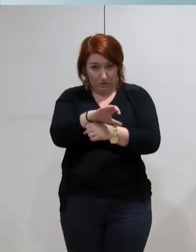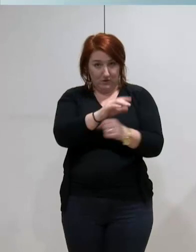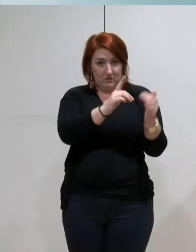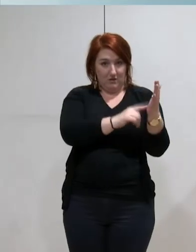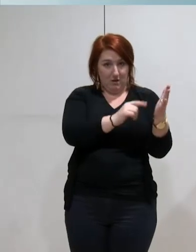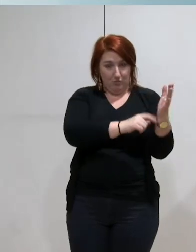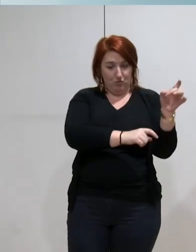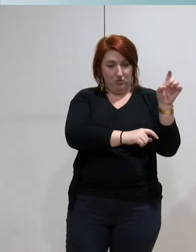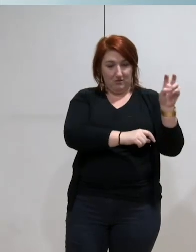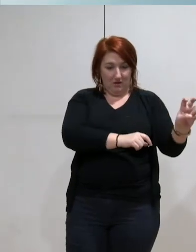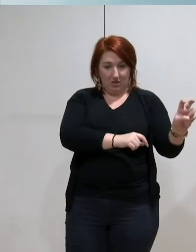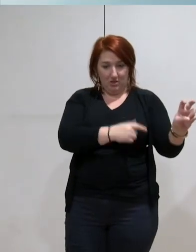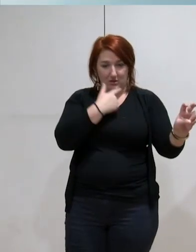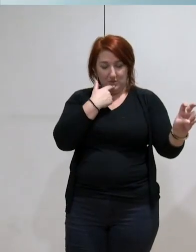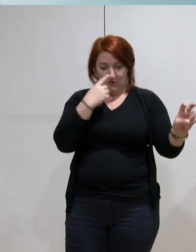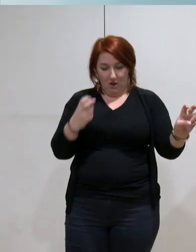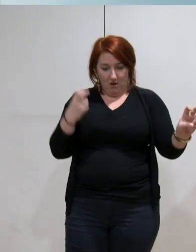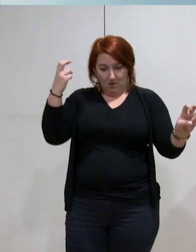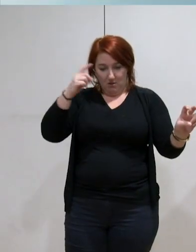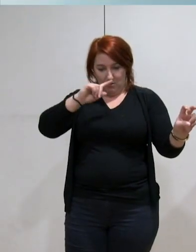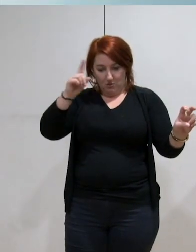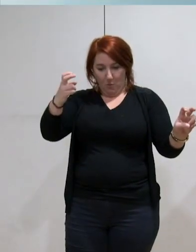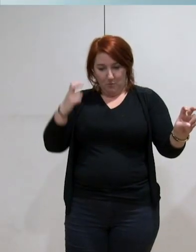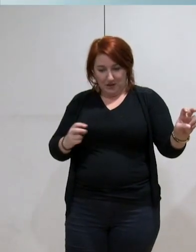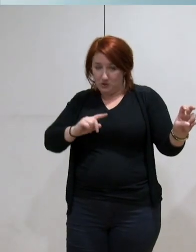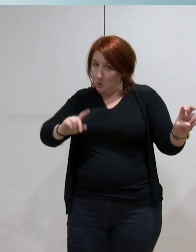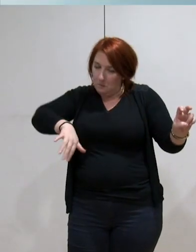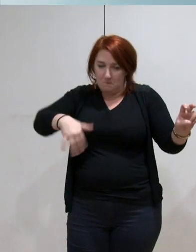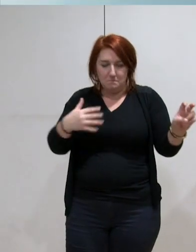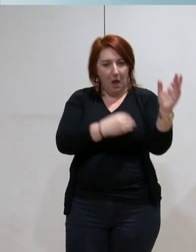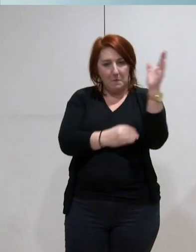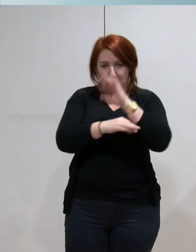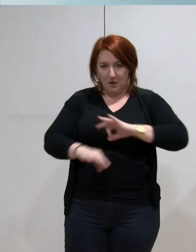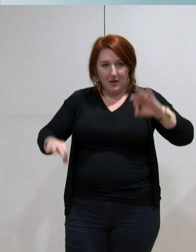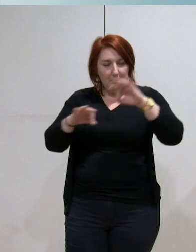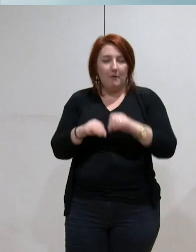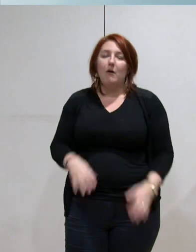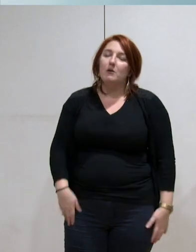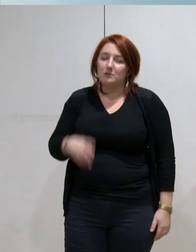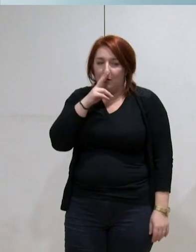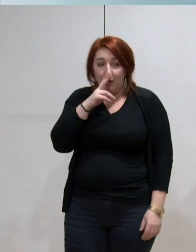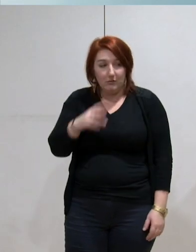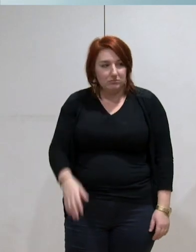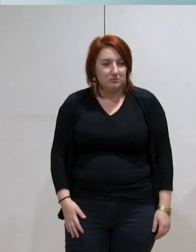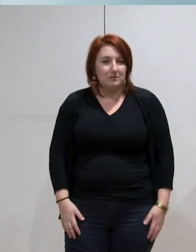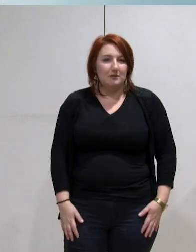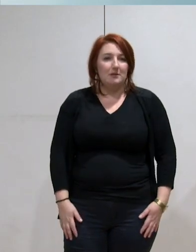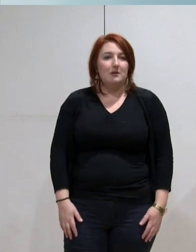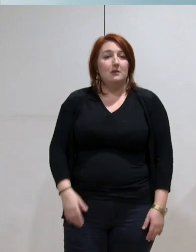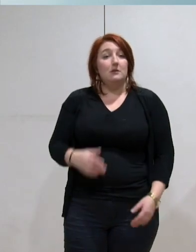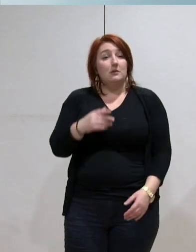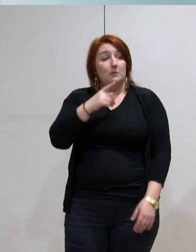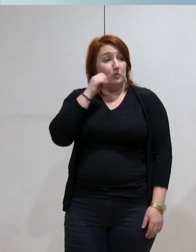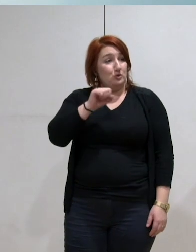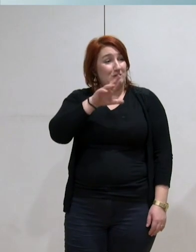impôts sans faire d'amendement de hausse et de baisse Front national les républicains UD soci civile non je rigole une explication de vote de